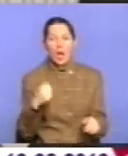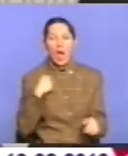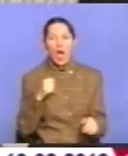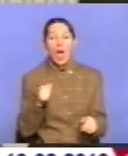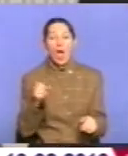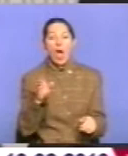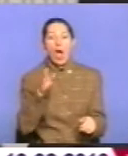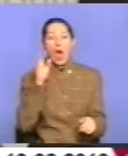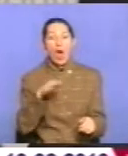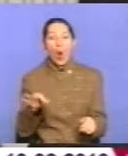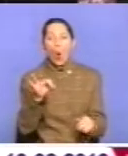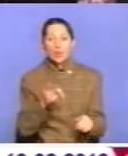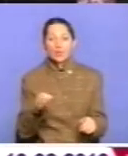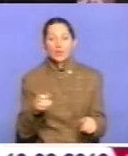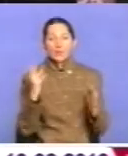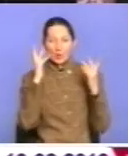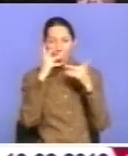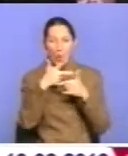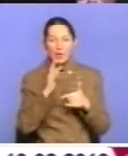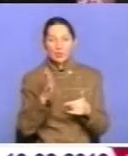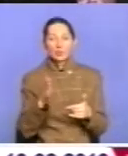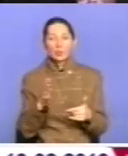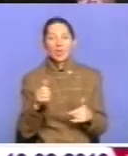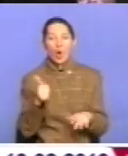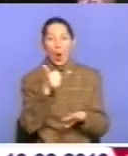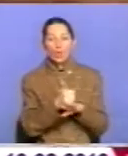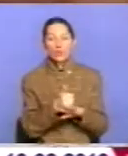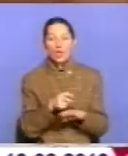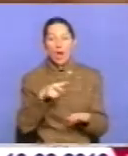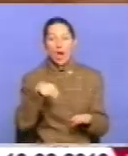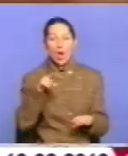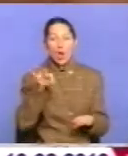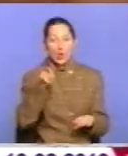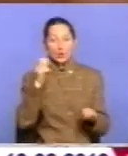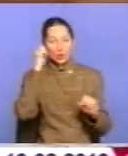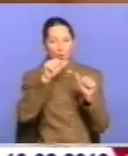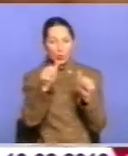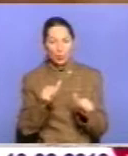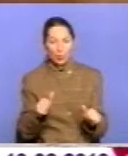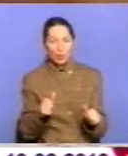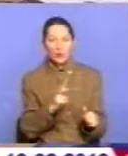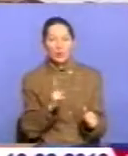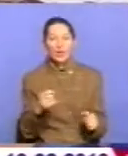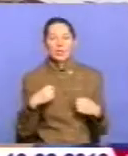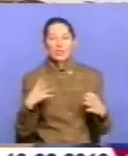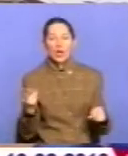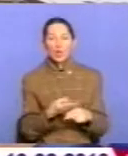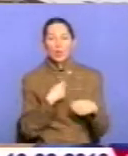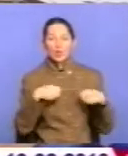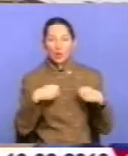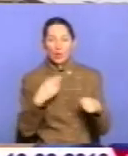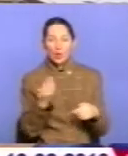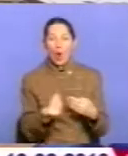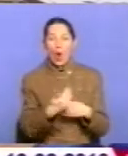зведуть головну льодову скульптуру. На подвір'ї замку народні майстри представлять свої роботи. І яке ж свято без торгівлі? Його